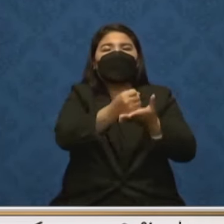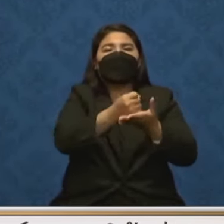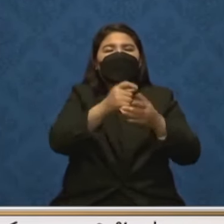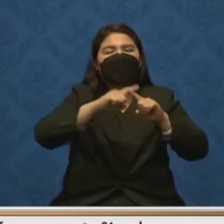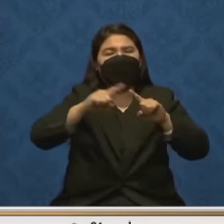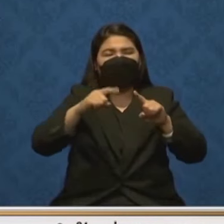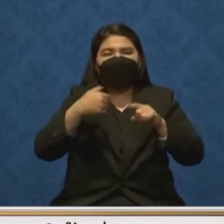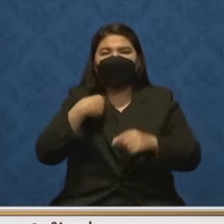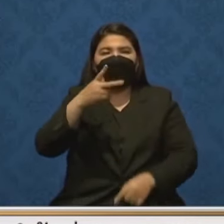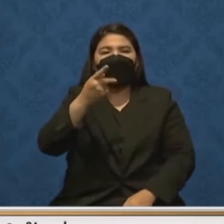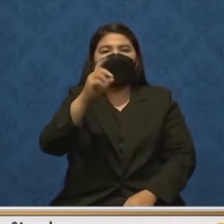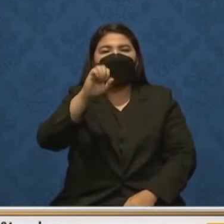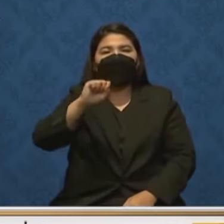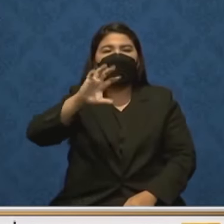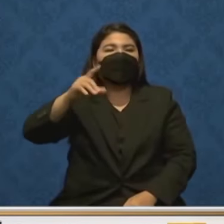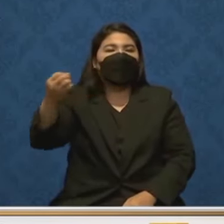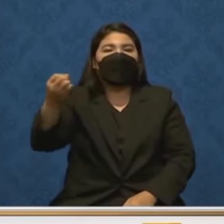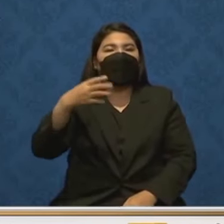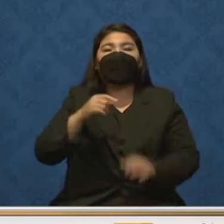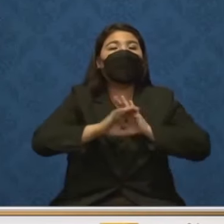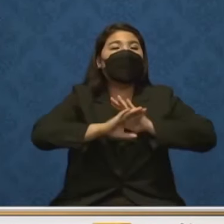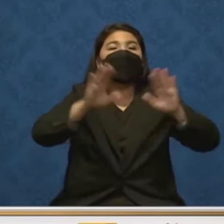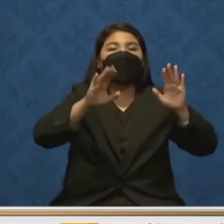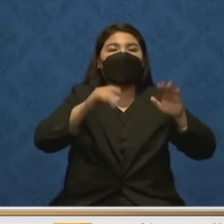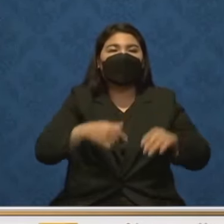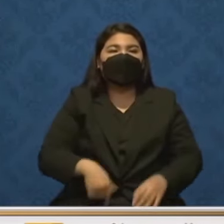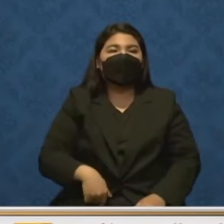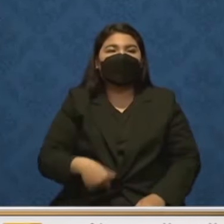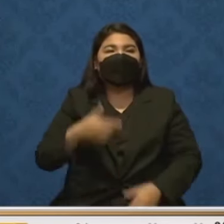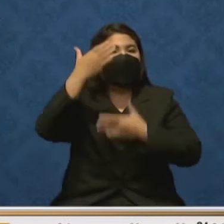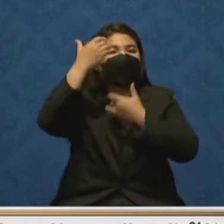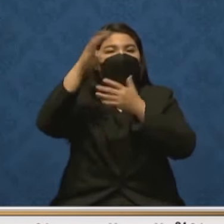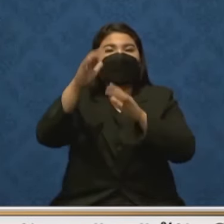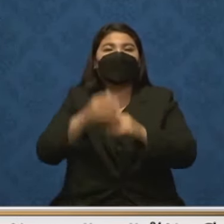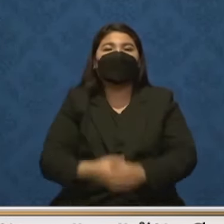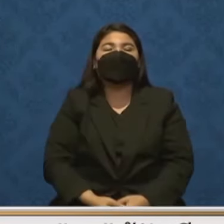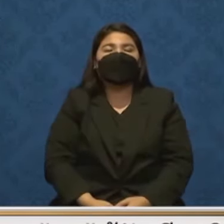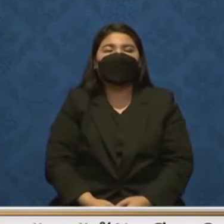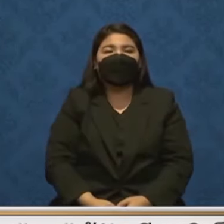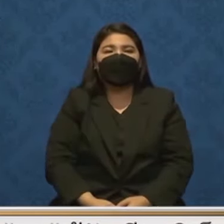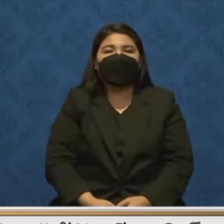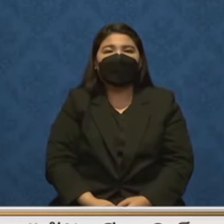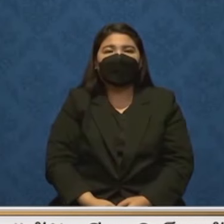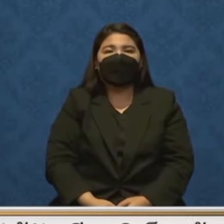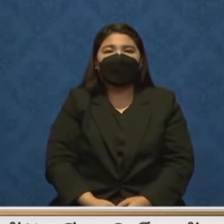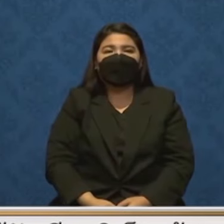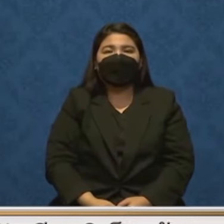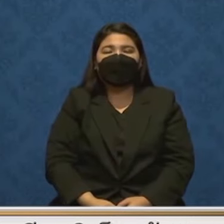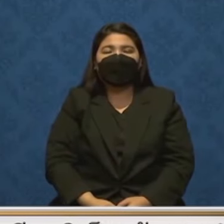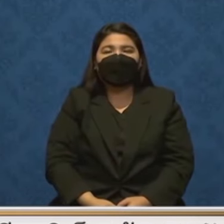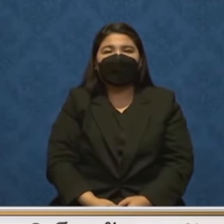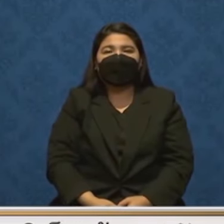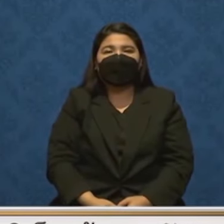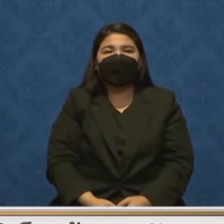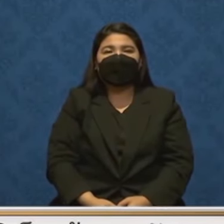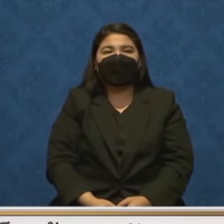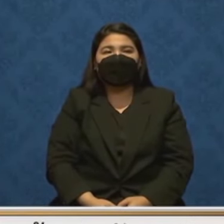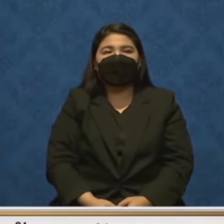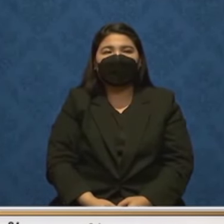2ชชมาถึงก็ยกเลิกไปเลยนะคะไม่ได้ฟังอีร้าค่ากิโลค่ะอ่ะม.ค